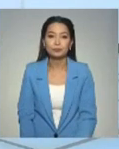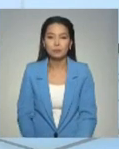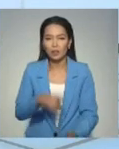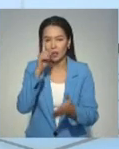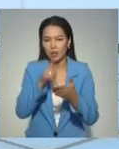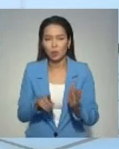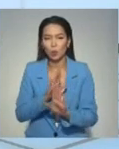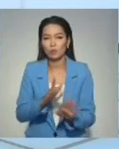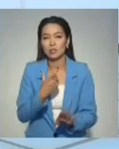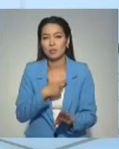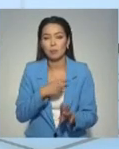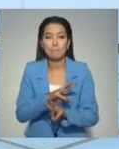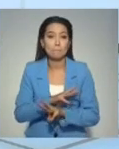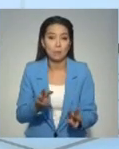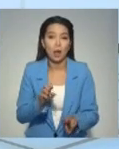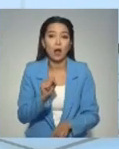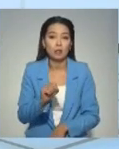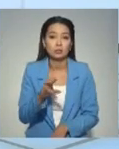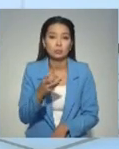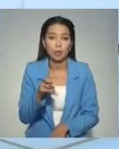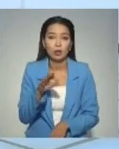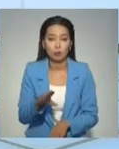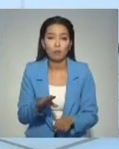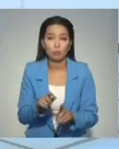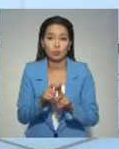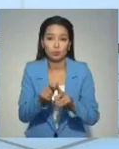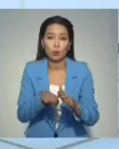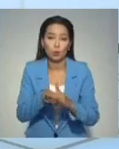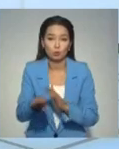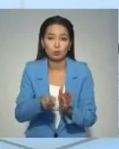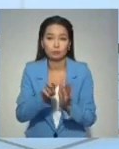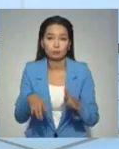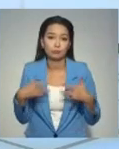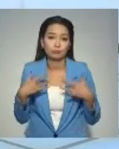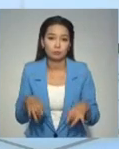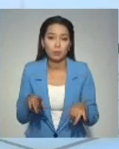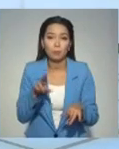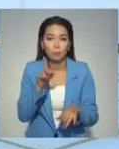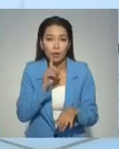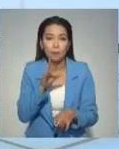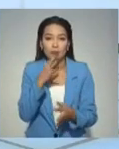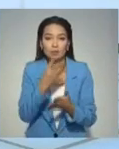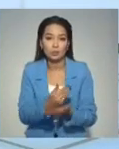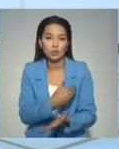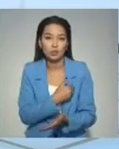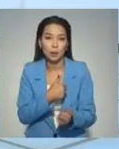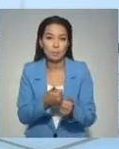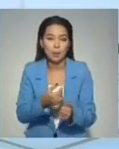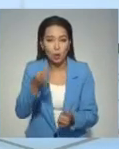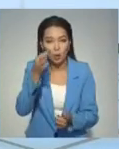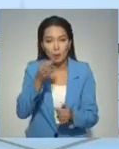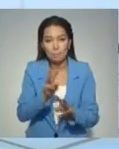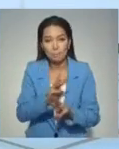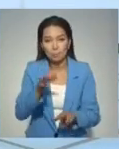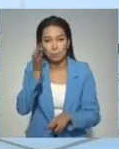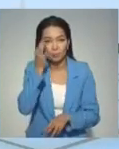Неуверенным в себе министром Алихан Смаилов предложил уйти в отставку. Пока по собственному желанию. Премьер напомнил коллегам о вопросе